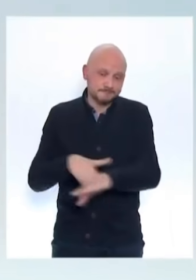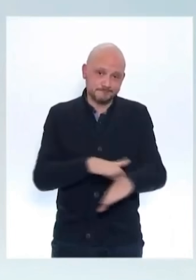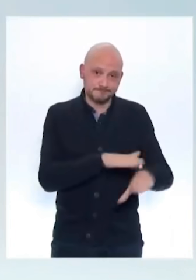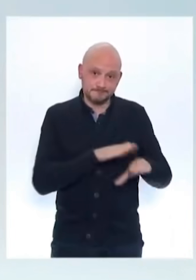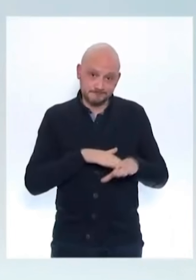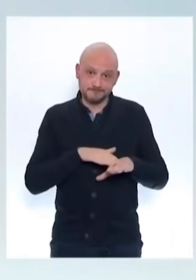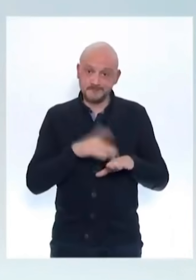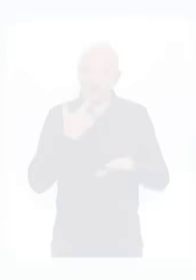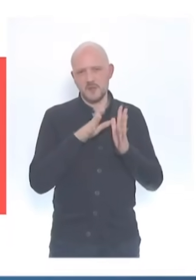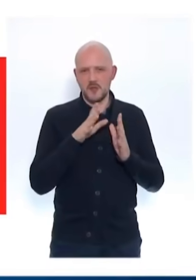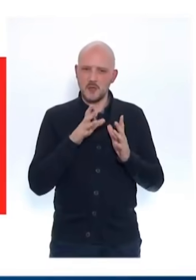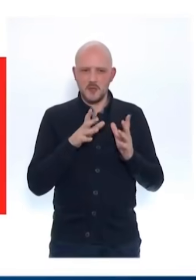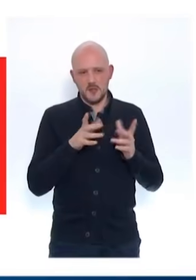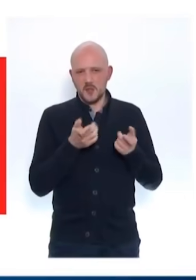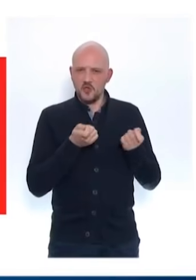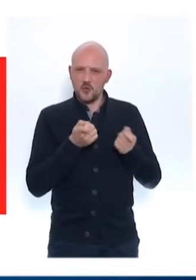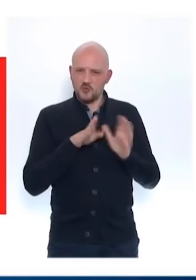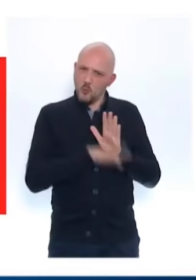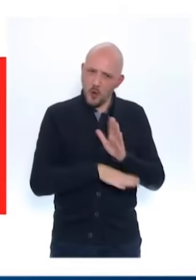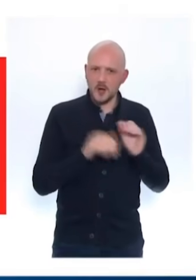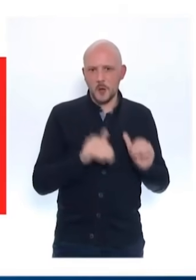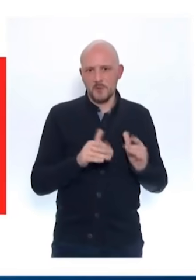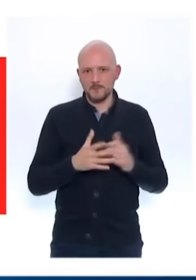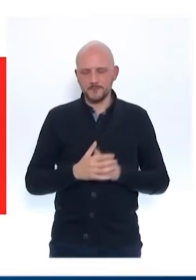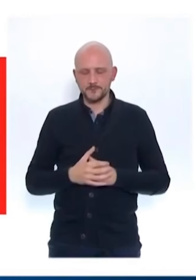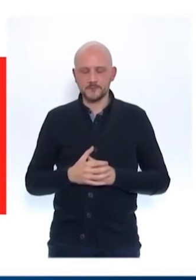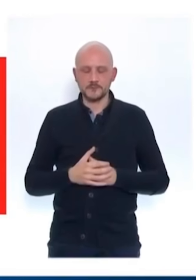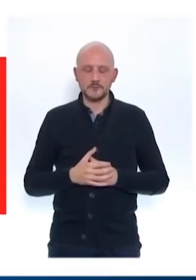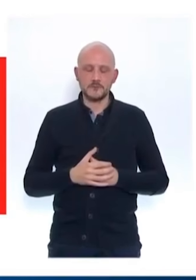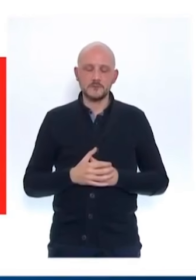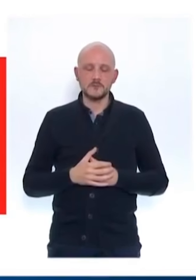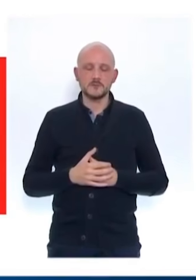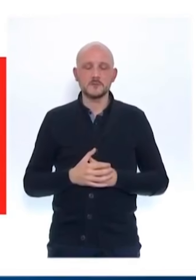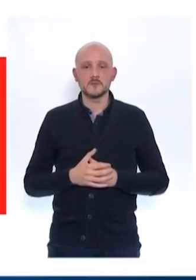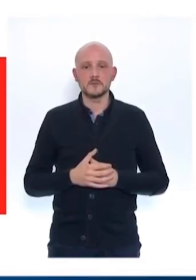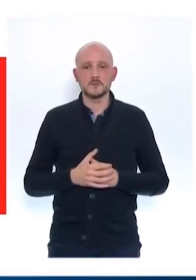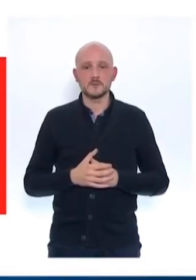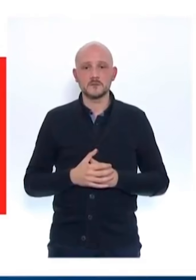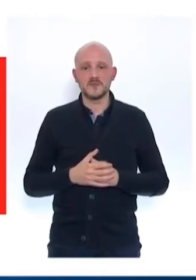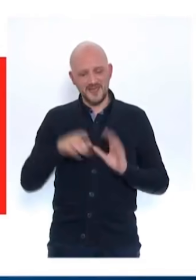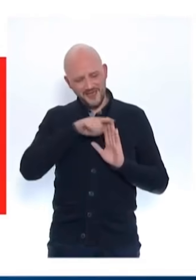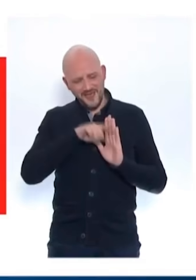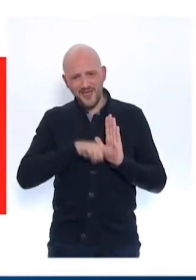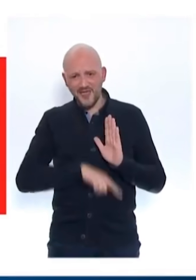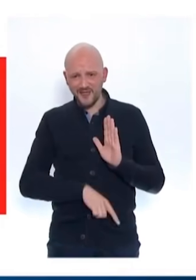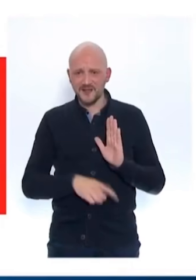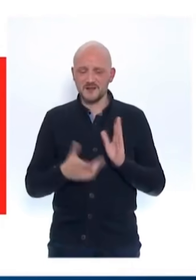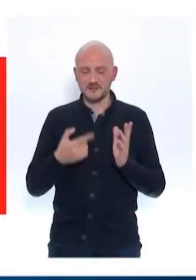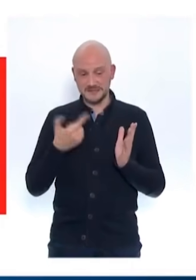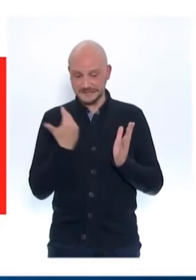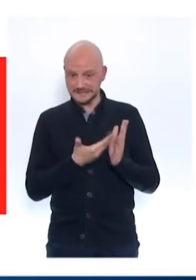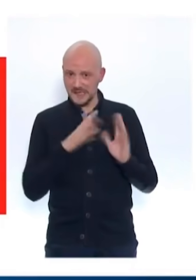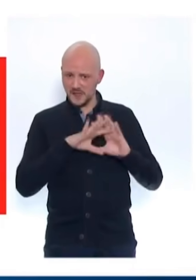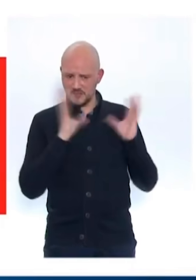de six adultes l'ensemble de ces mesures nous permettent de maintenir la possibilité de se